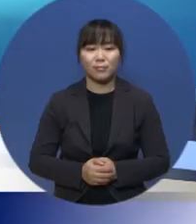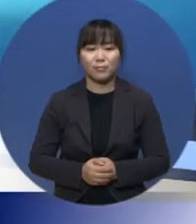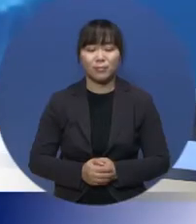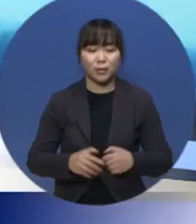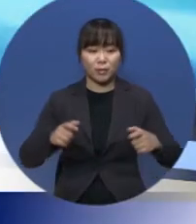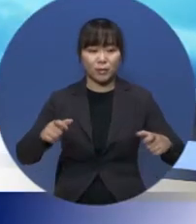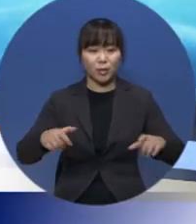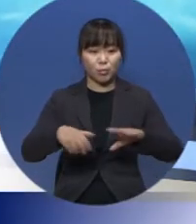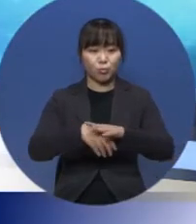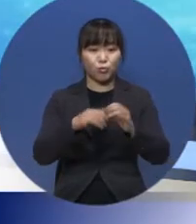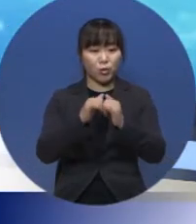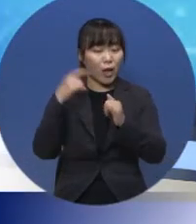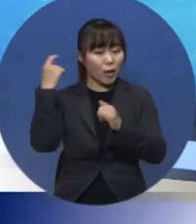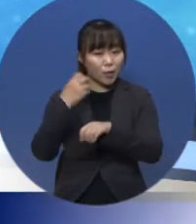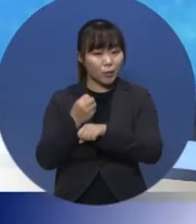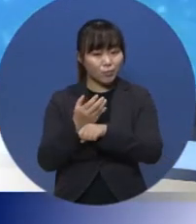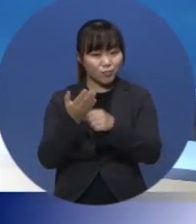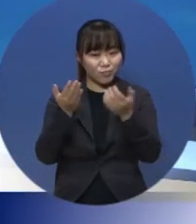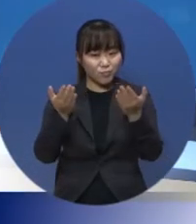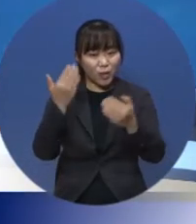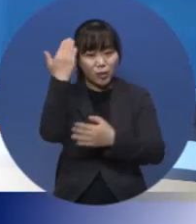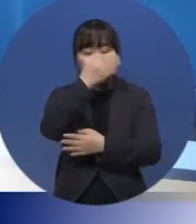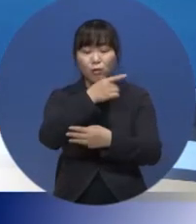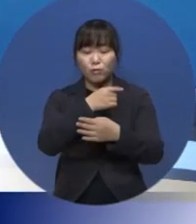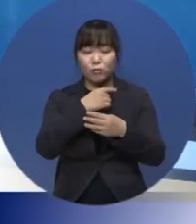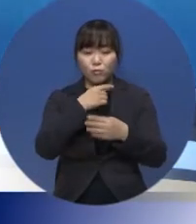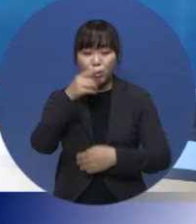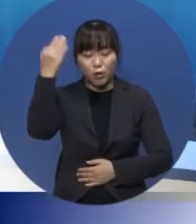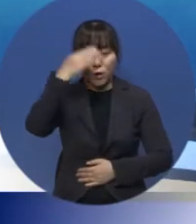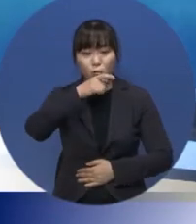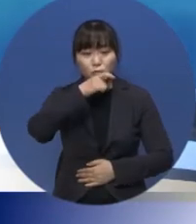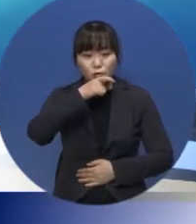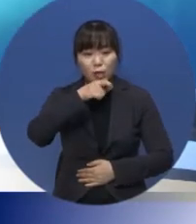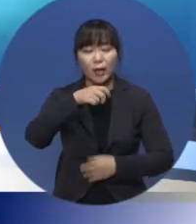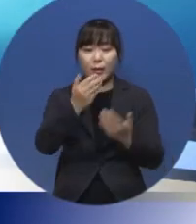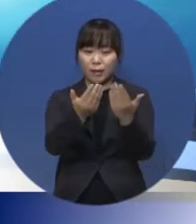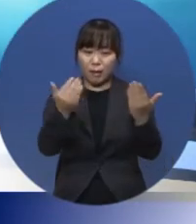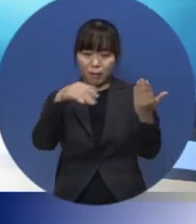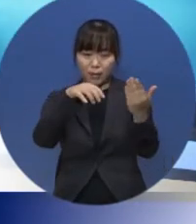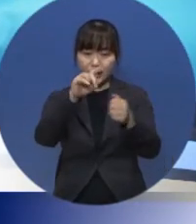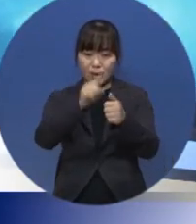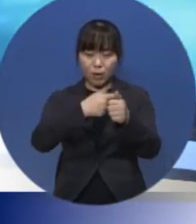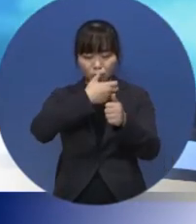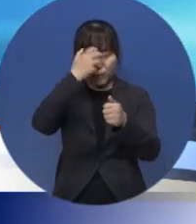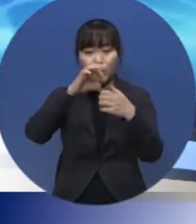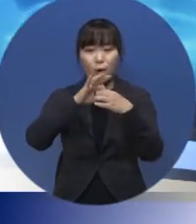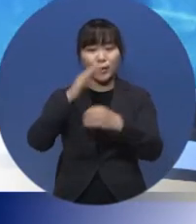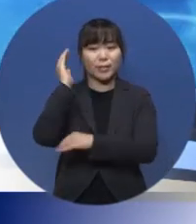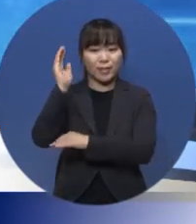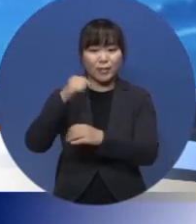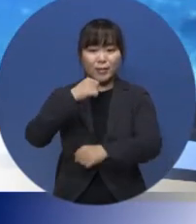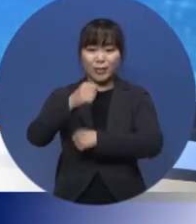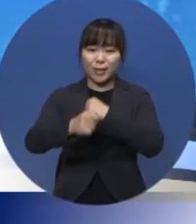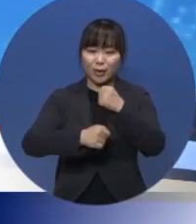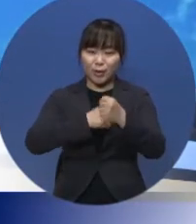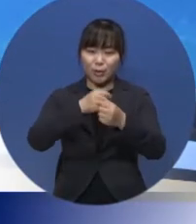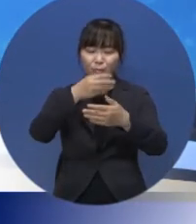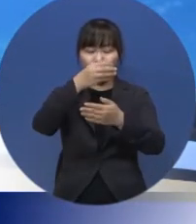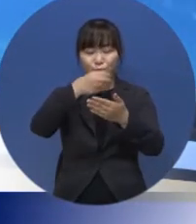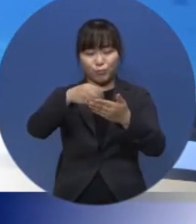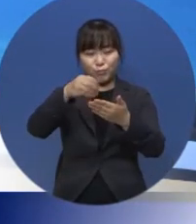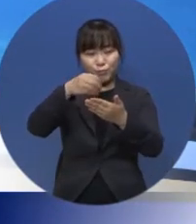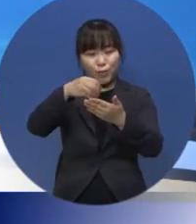지역의 문화가 소식 전해드립니다. 여수 갤러리안에서 자연과 꿈에 관한 이야기를 자유로운 붓터치로